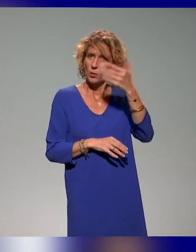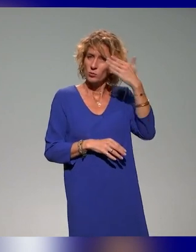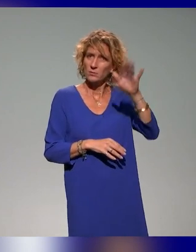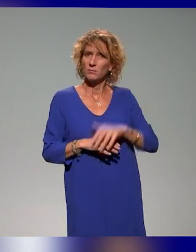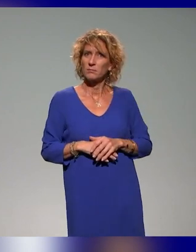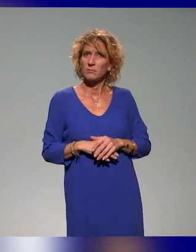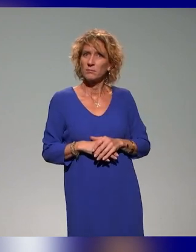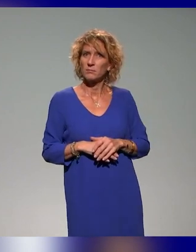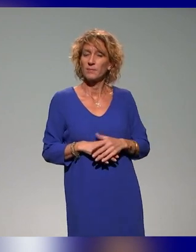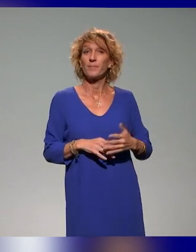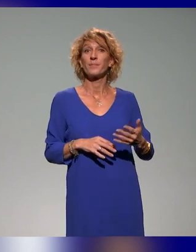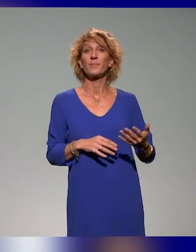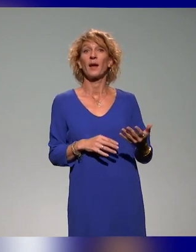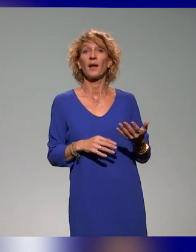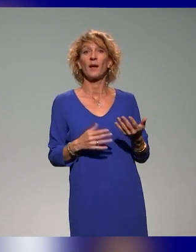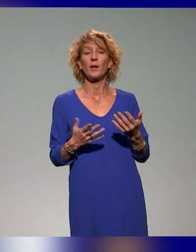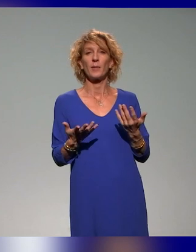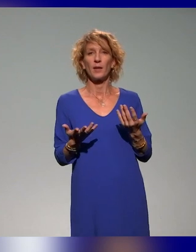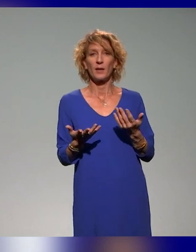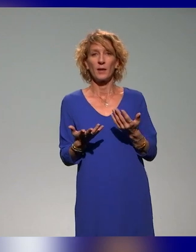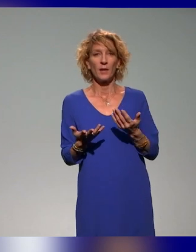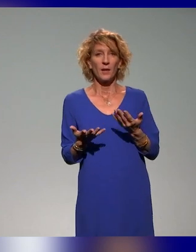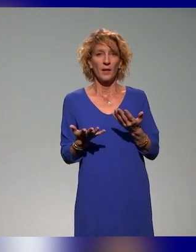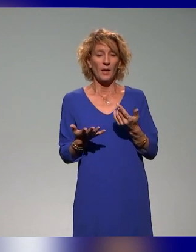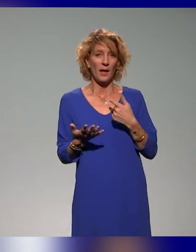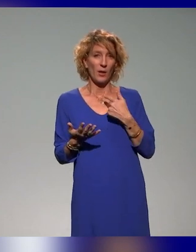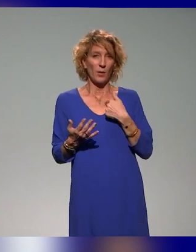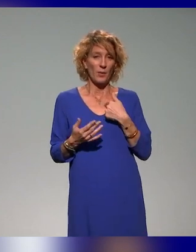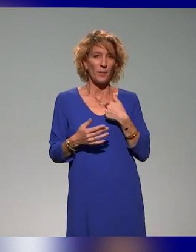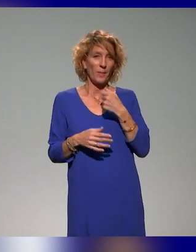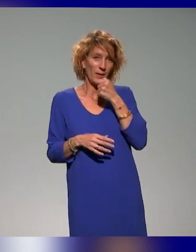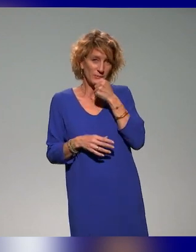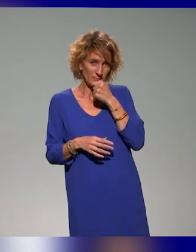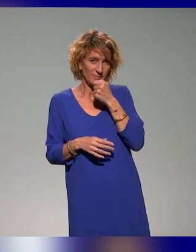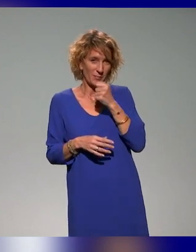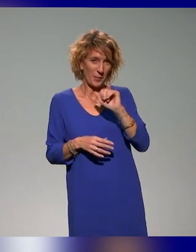Alors, puisque tout le monde n'a pas réactivé son micro et que je n'avais pas coupé le mien, je vais répondre.